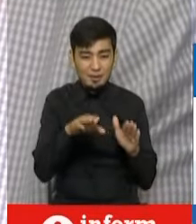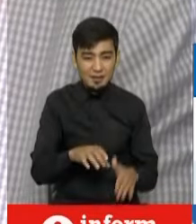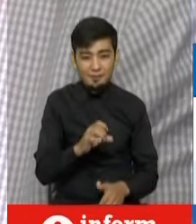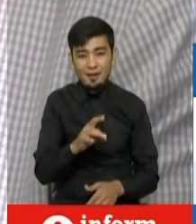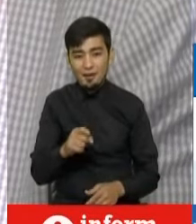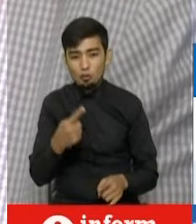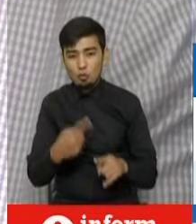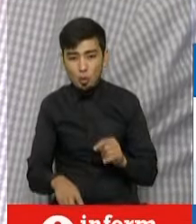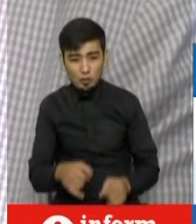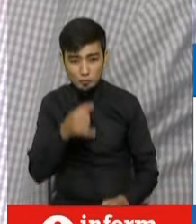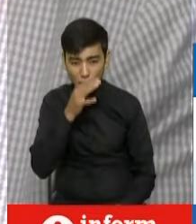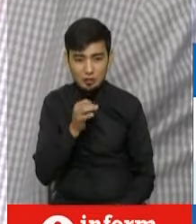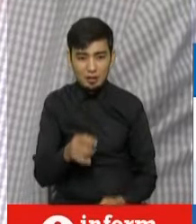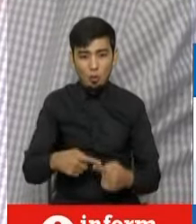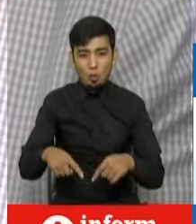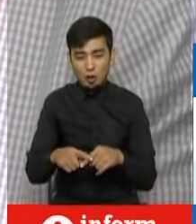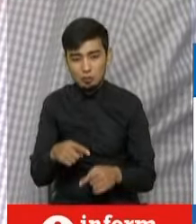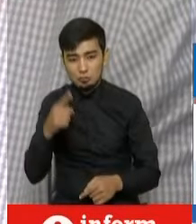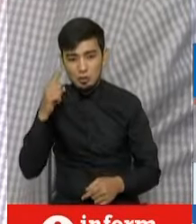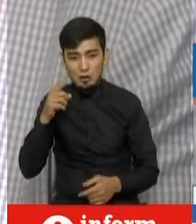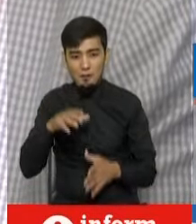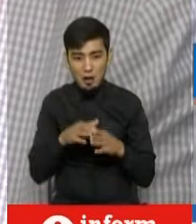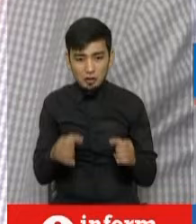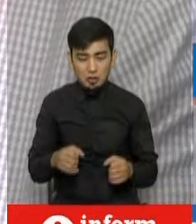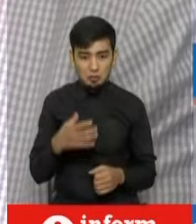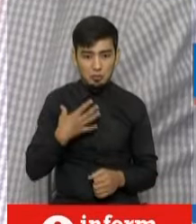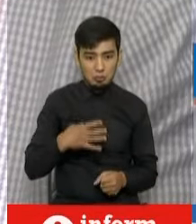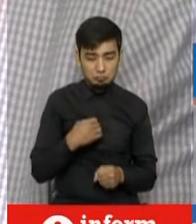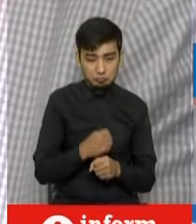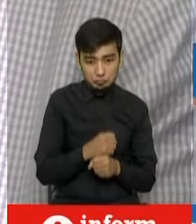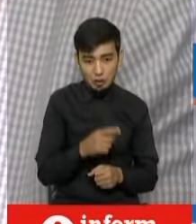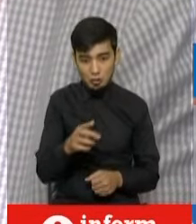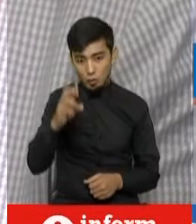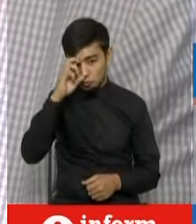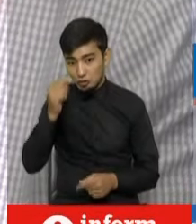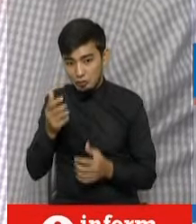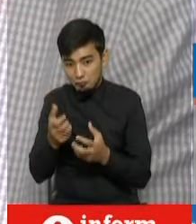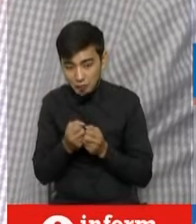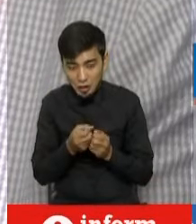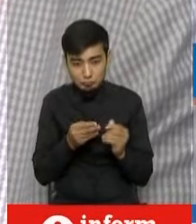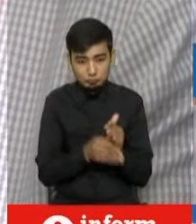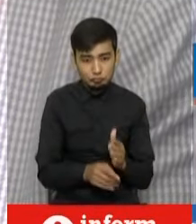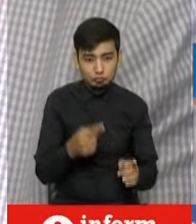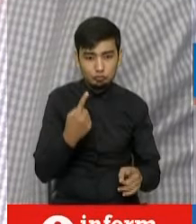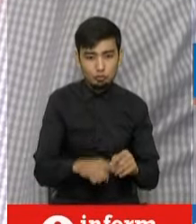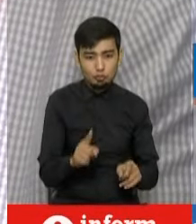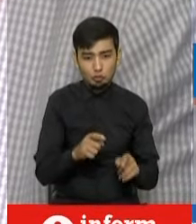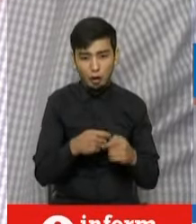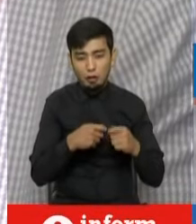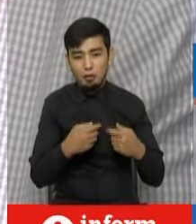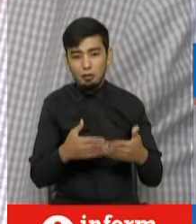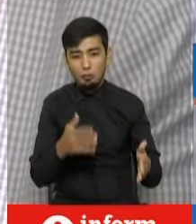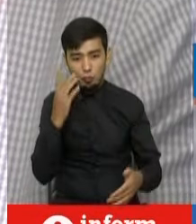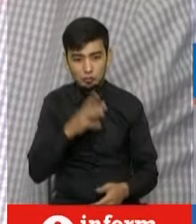Каким образом местные исполнительные органы, чиновники, используя бюджетные средства, значит, предпринимают